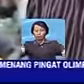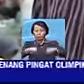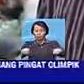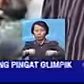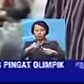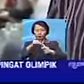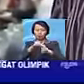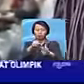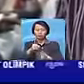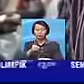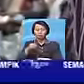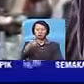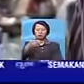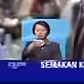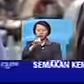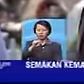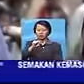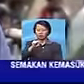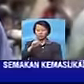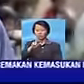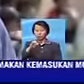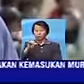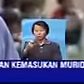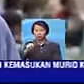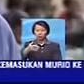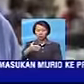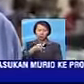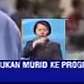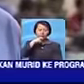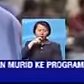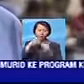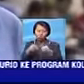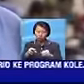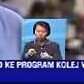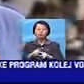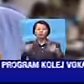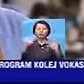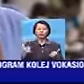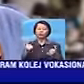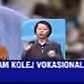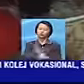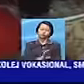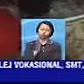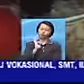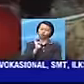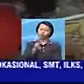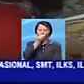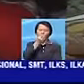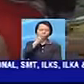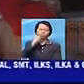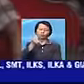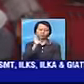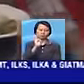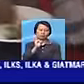ataupun menu dia sardin, ikan, ikan kering, telur dan sebagainya. Sekarang cukup mewah kalau kita tengoknya.